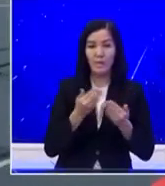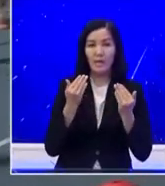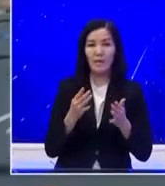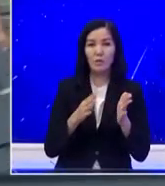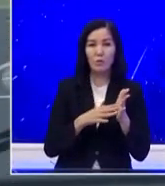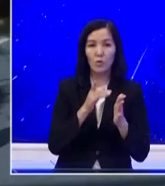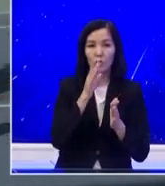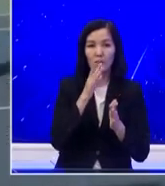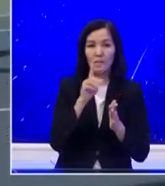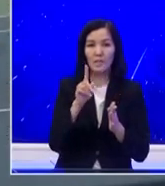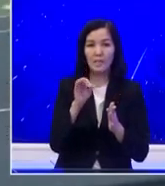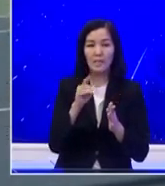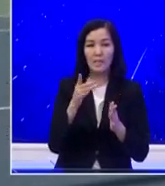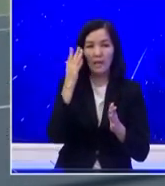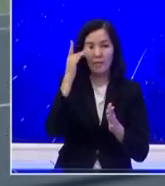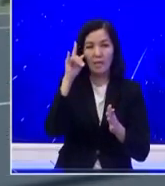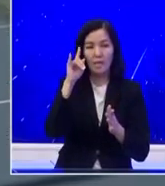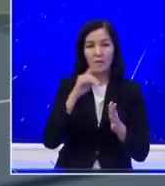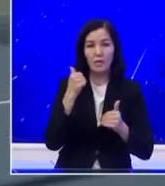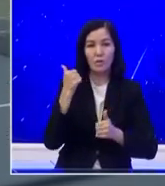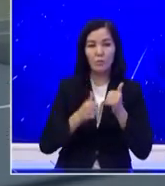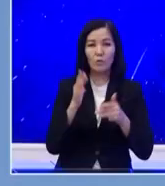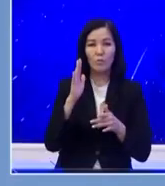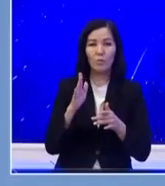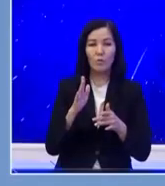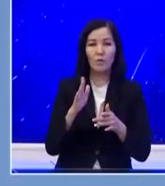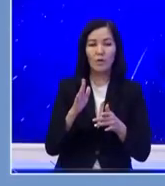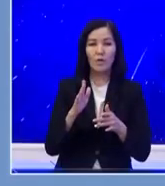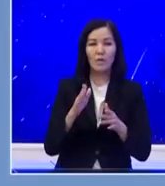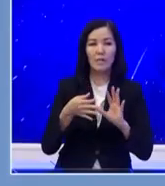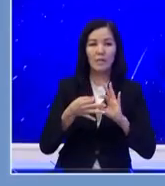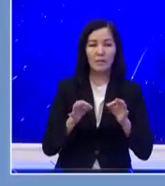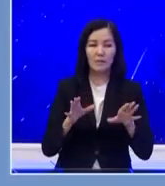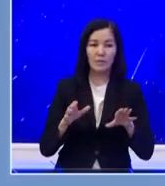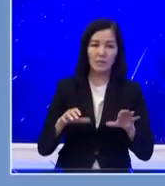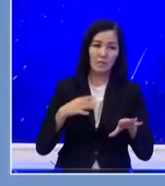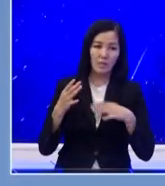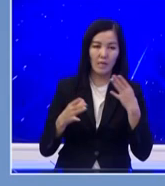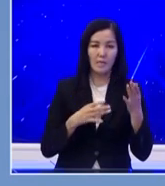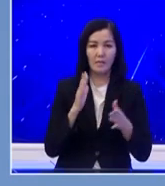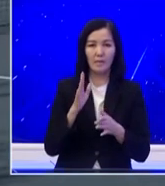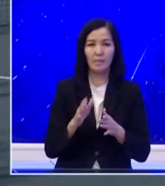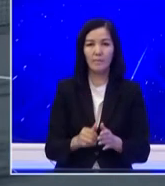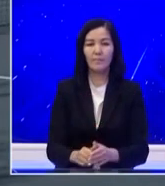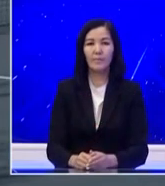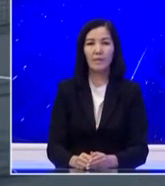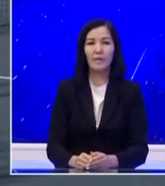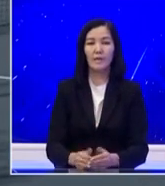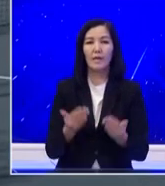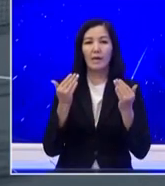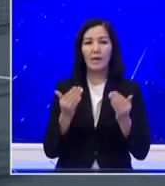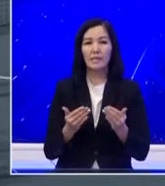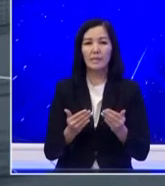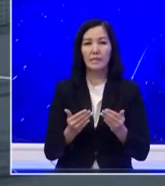9 жаста. Зеренің арманы Қазақстан чемпионы болу. Ол үшін тынымсыз еңбек етемін дейді. Теннис үйірмесі маған алғаны, мен чемпионка болам